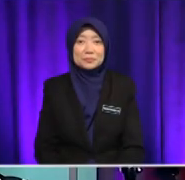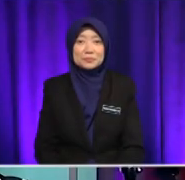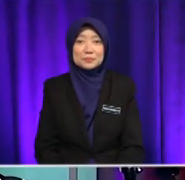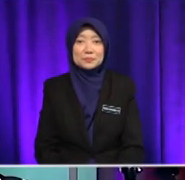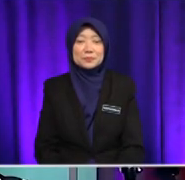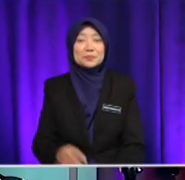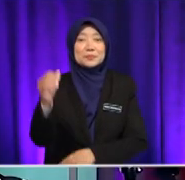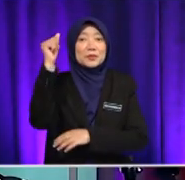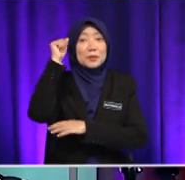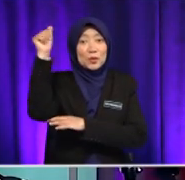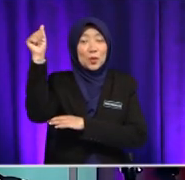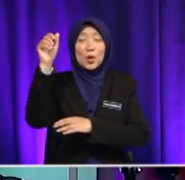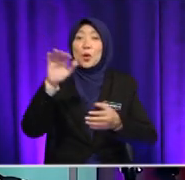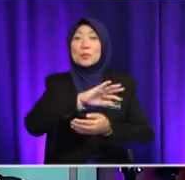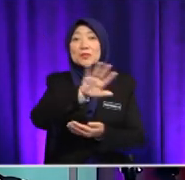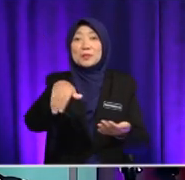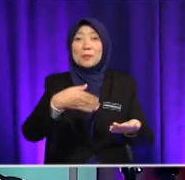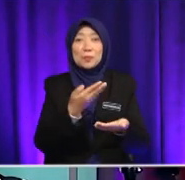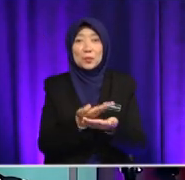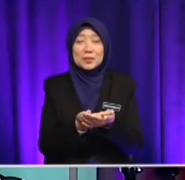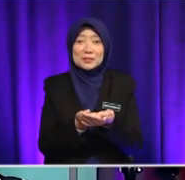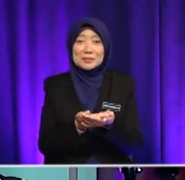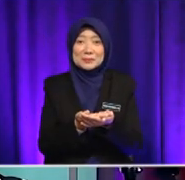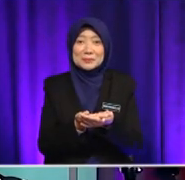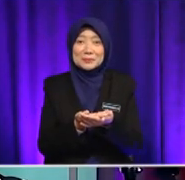assalamualaikum semua Alhamdulillah